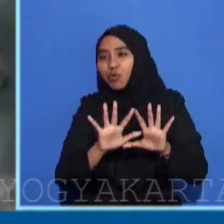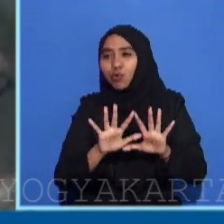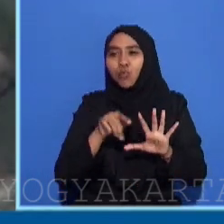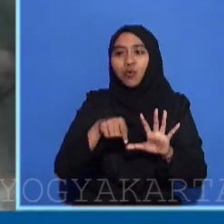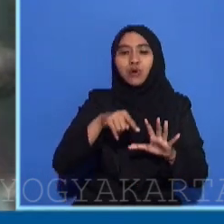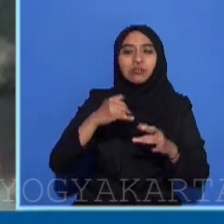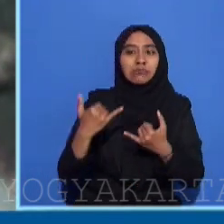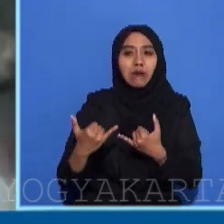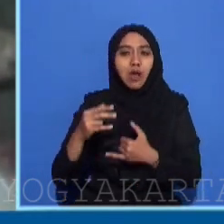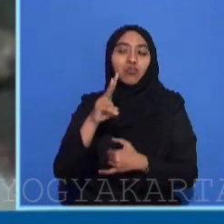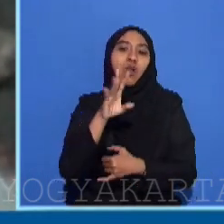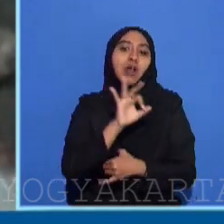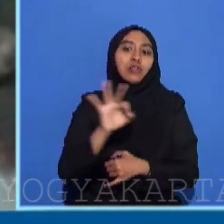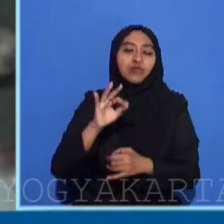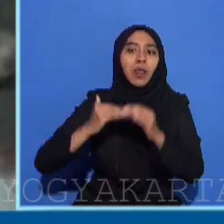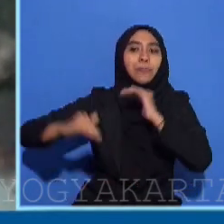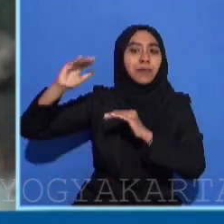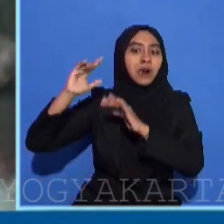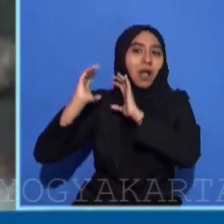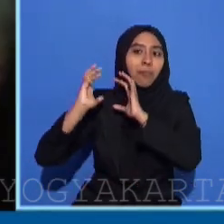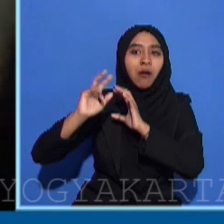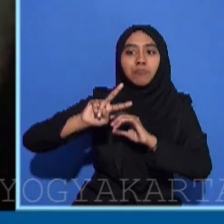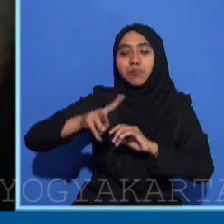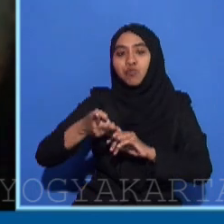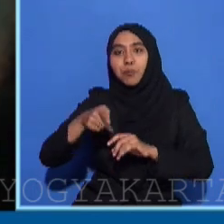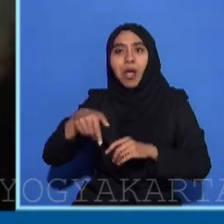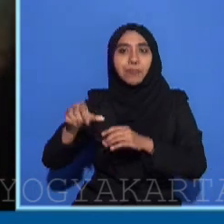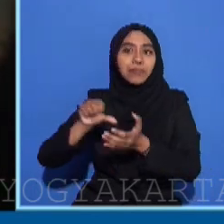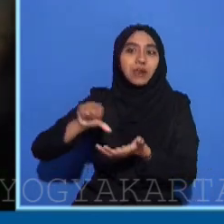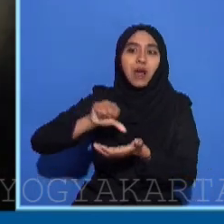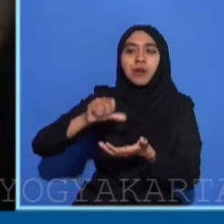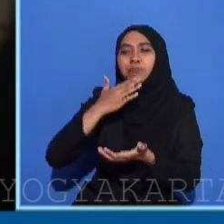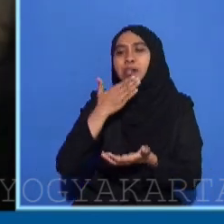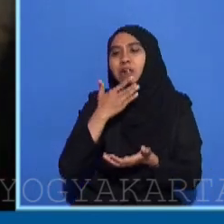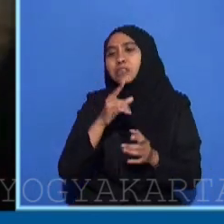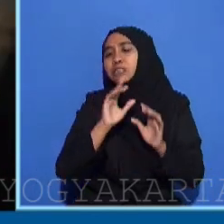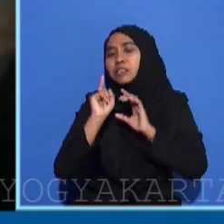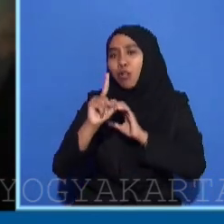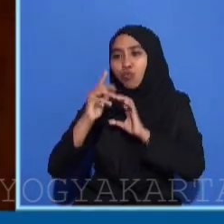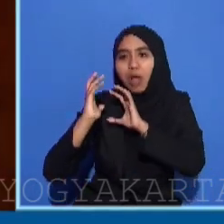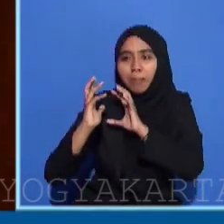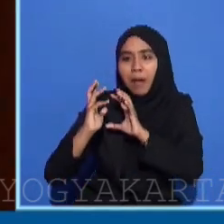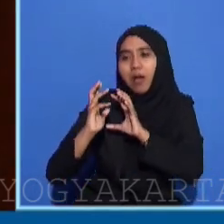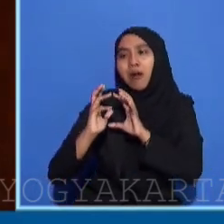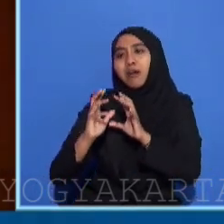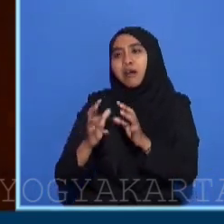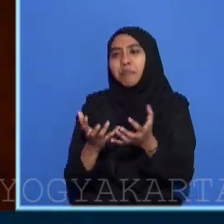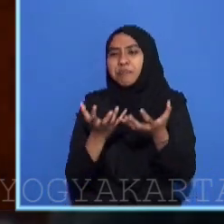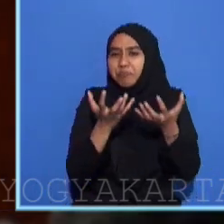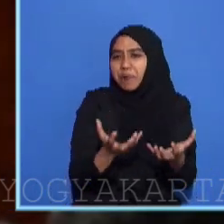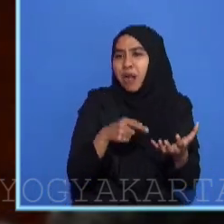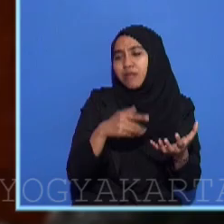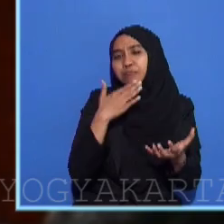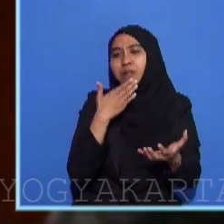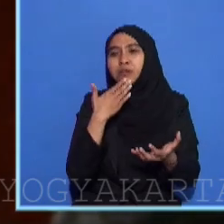ingkang dipun damel lisah klentik. Miturut Murjinah, saben sedasa iji klopo tuwa ingkang bobotipun sae saged ngedalaken